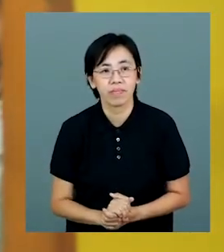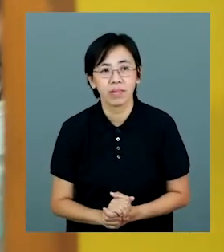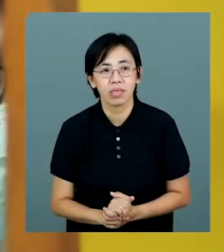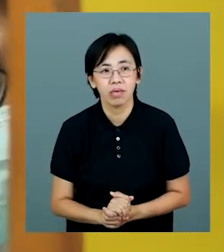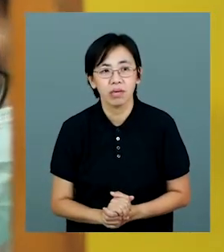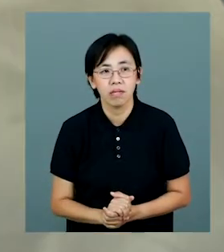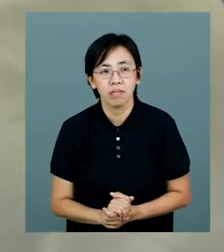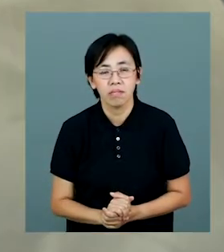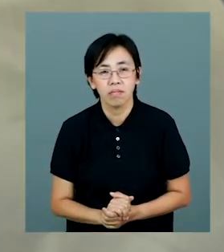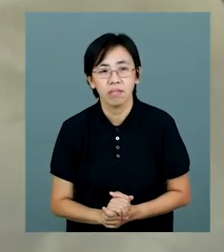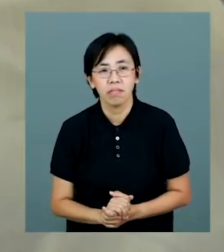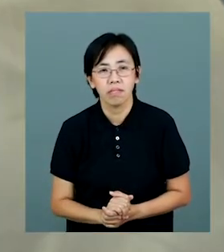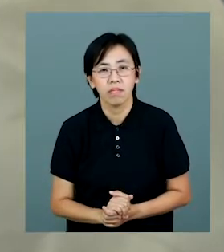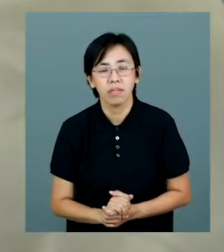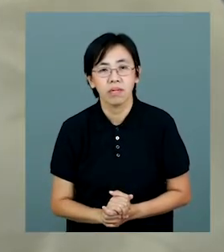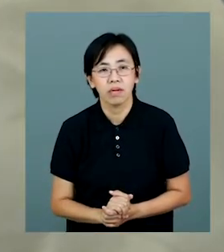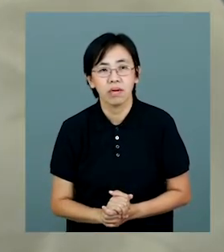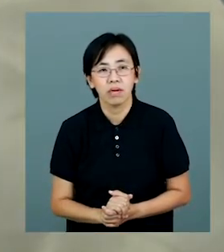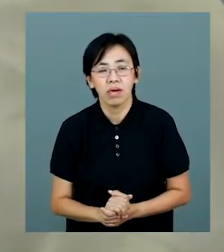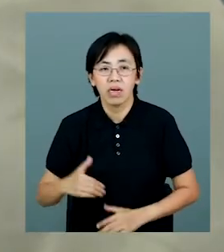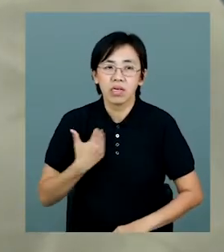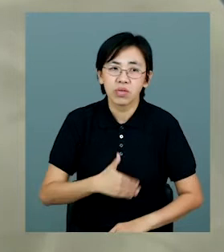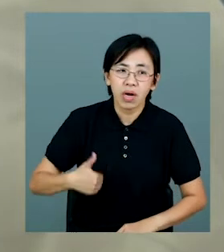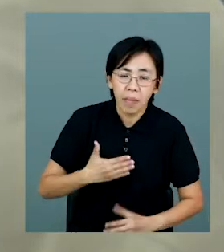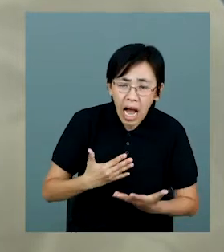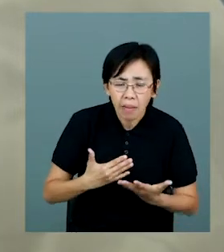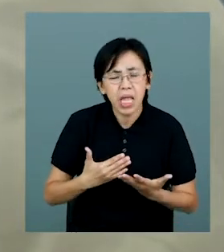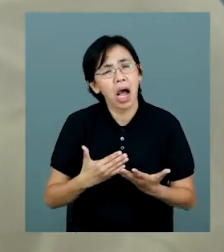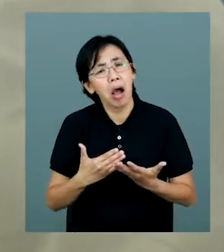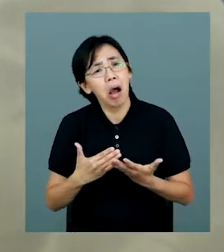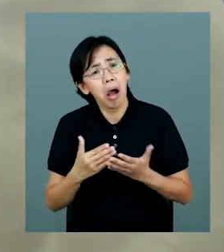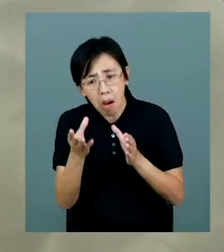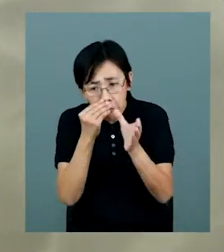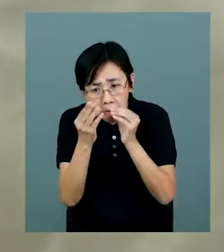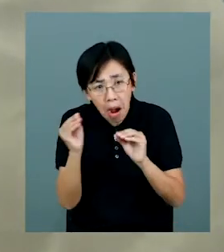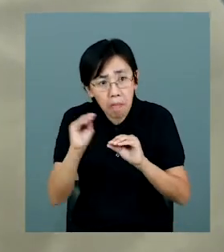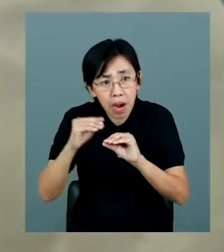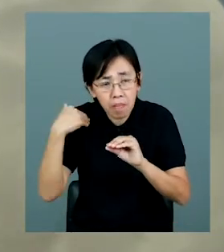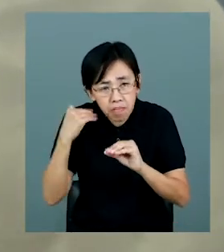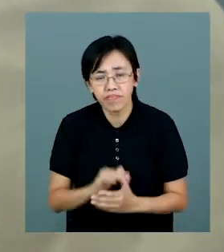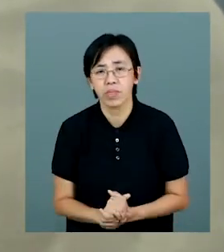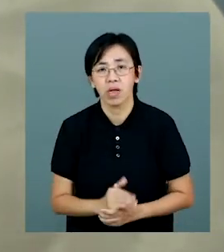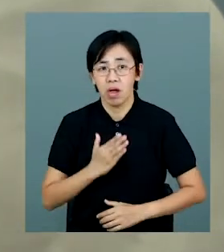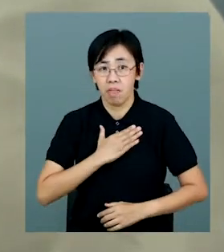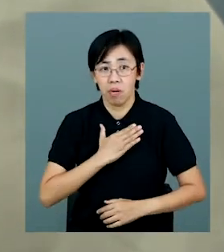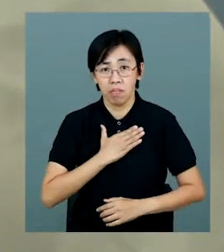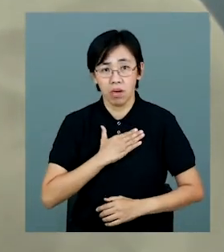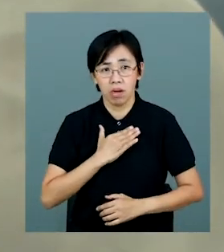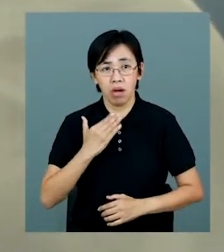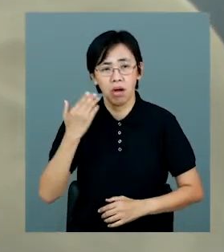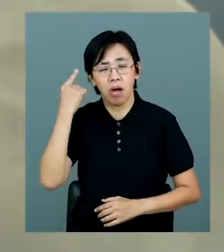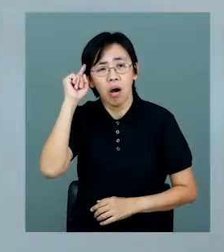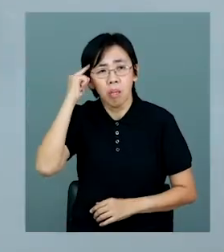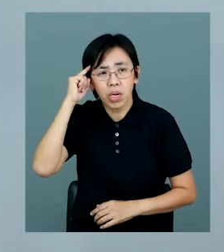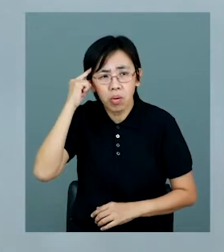ไปศึกษา ครับ เรื่องเกี่ยวกับ งานสุขภาพงานพวกนี้เพิ่มเติมไหมครับ เพิ่มเติมครับเพราะว่าการที่ผ